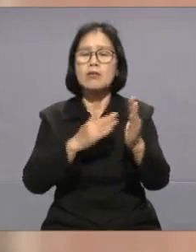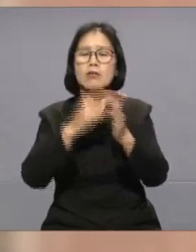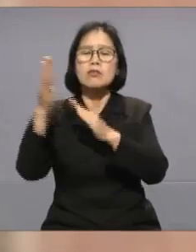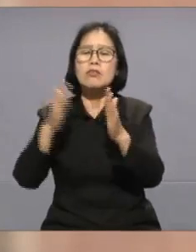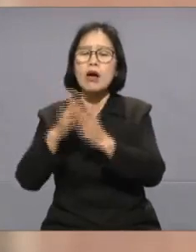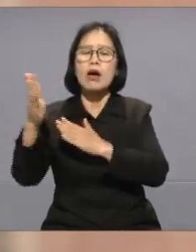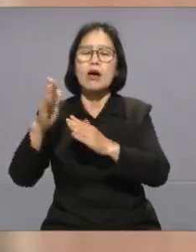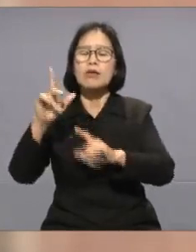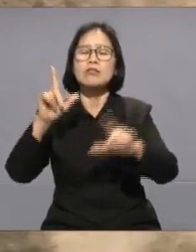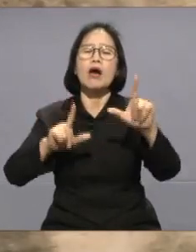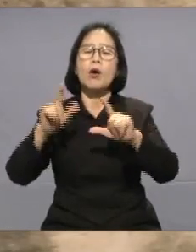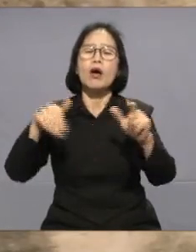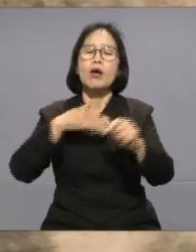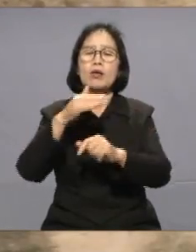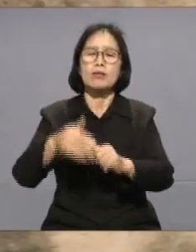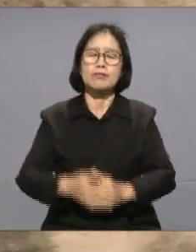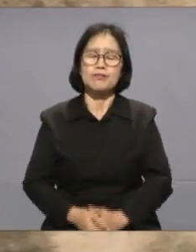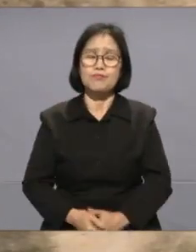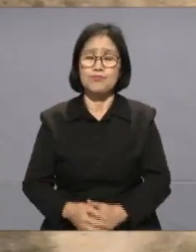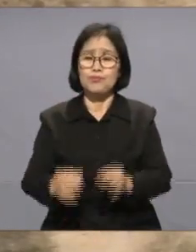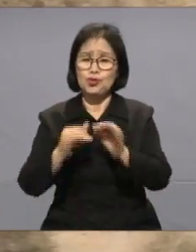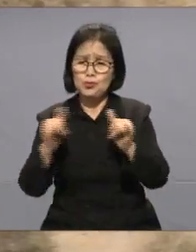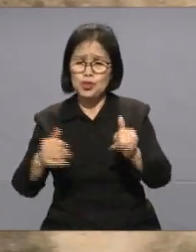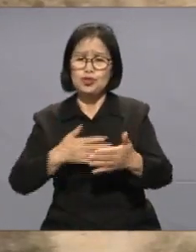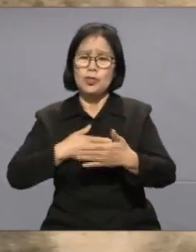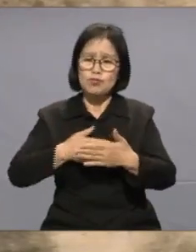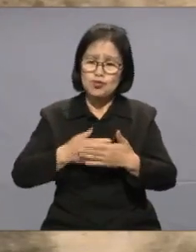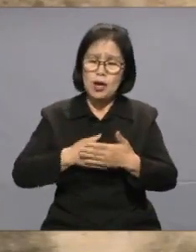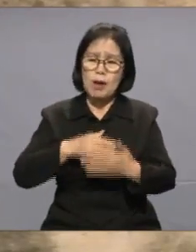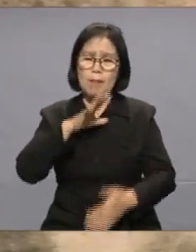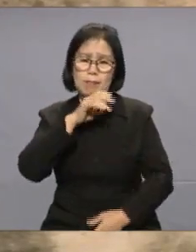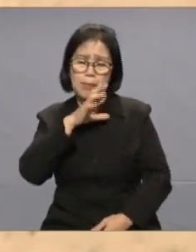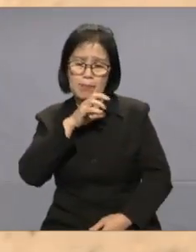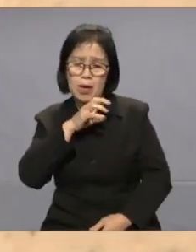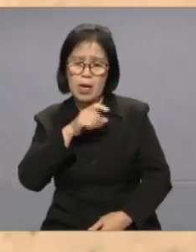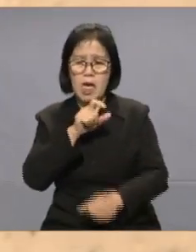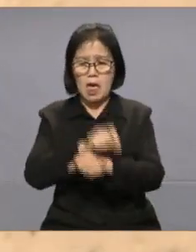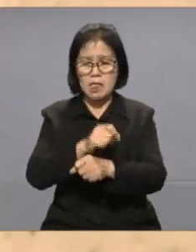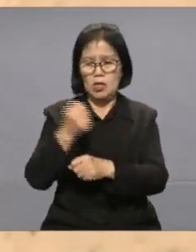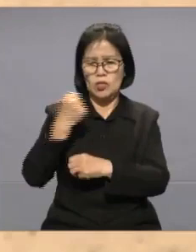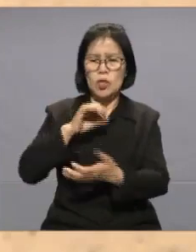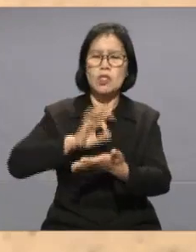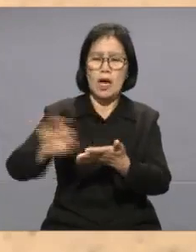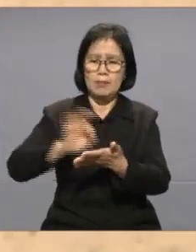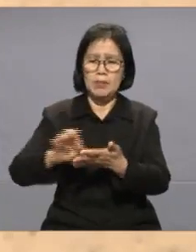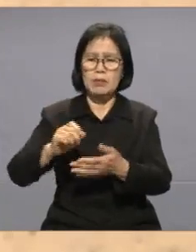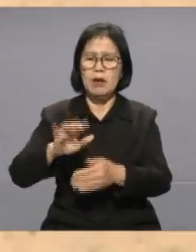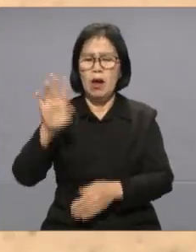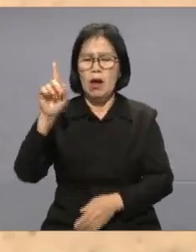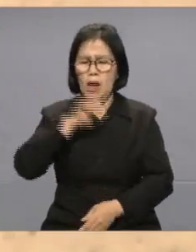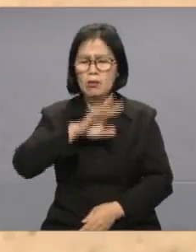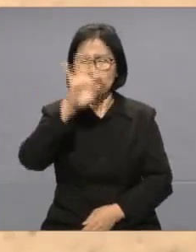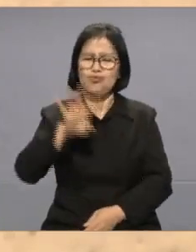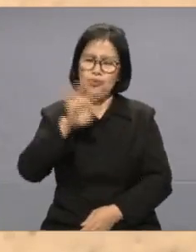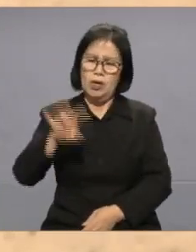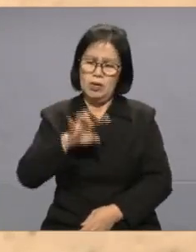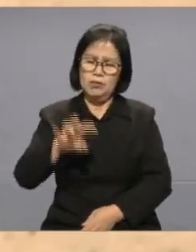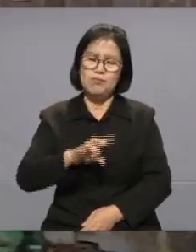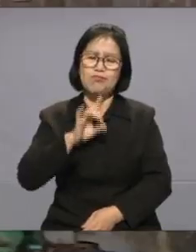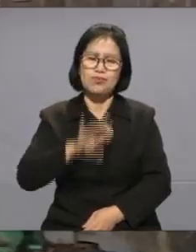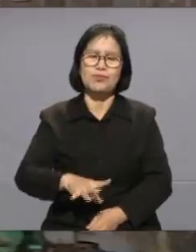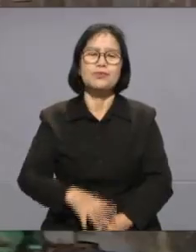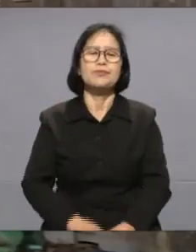옮겨야 하는 상황입니다. 주민들의 불안과 반발, 행정력 낭비 등 악순환이 반복될 수밖에